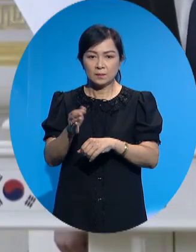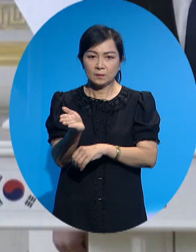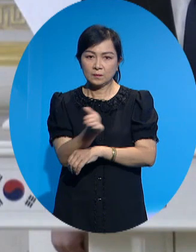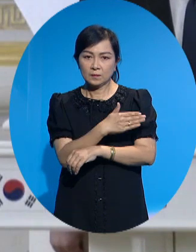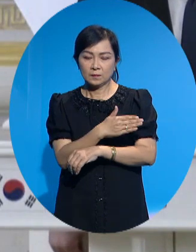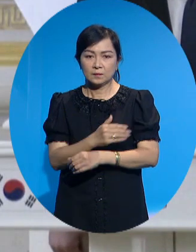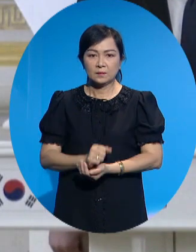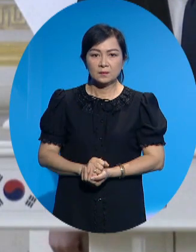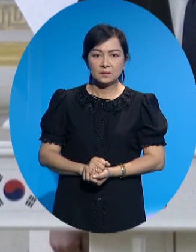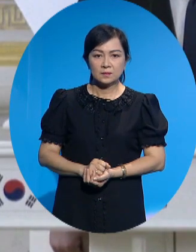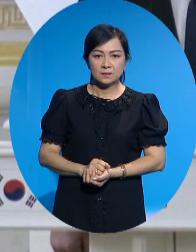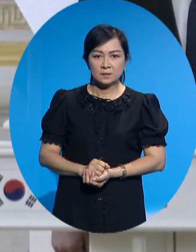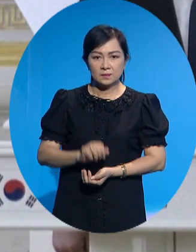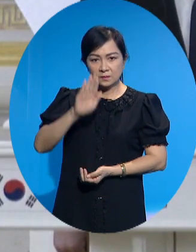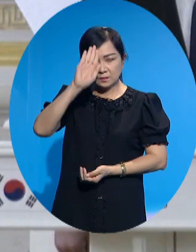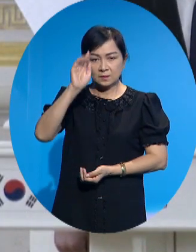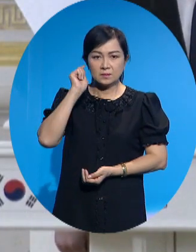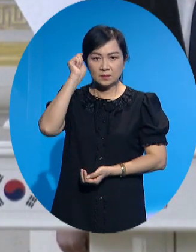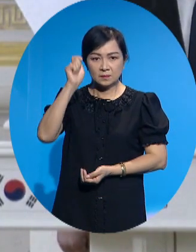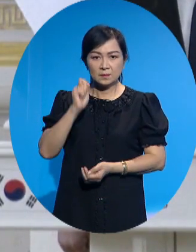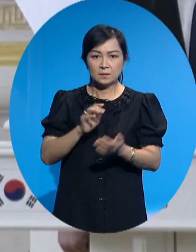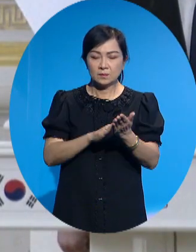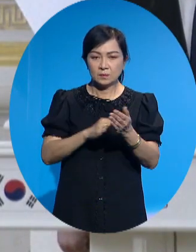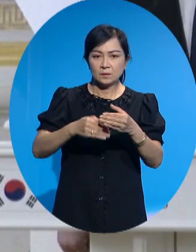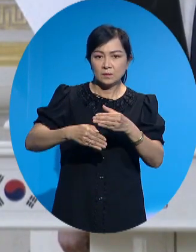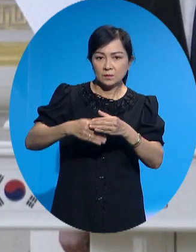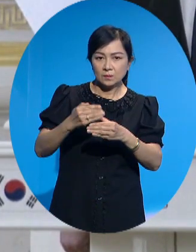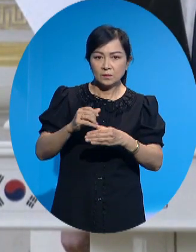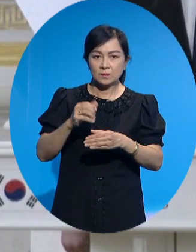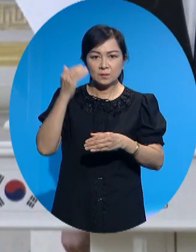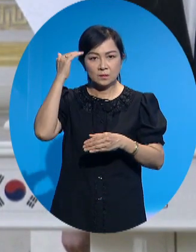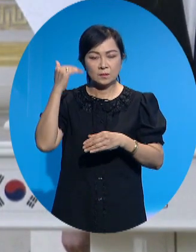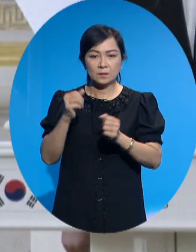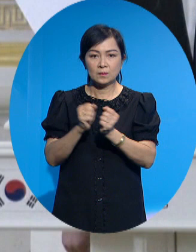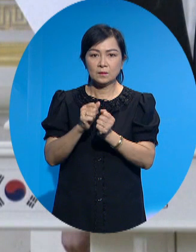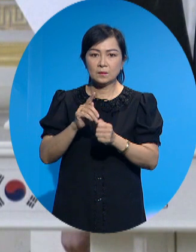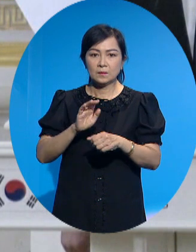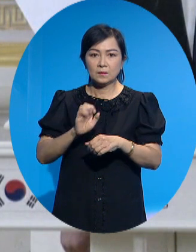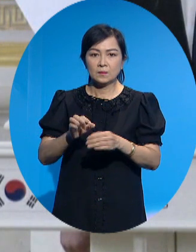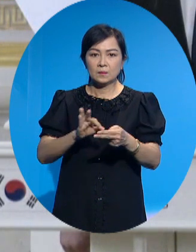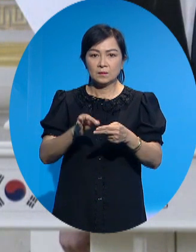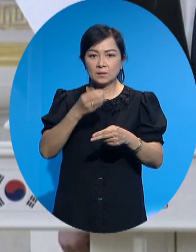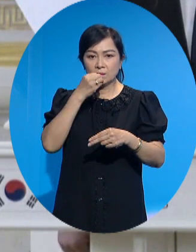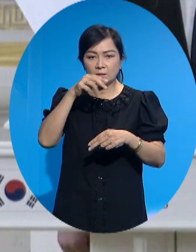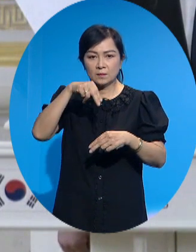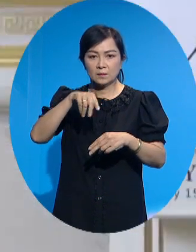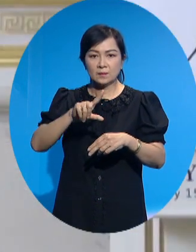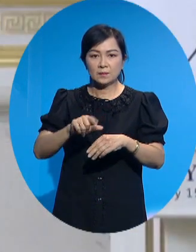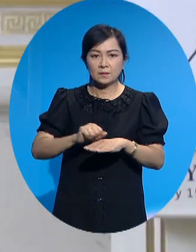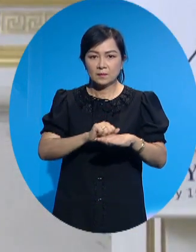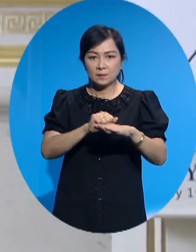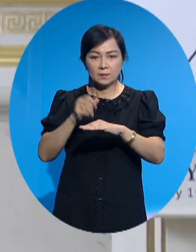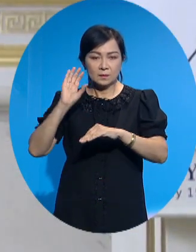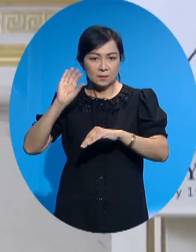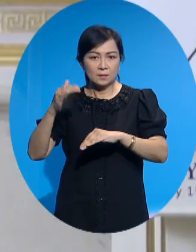ngoái. Về phần mình, Tổng thống Zelensky đã hoan nghênh sự ủng hộ của Seoul với Kiev trong vấn đề lương thực, năng lượng và an ninh